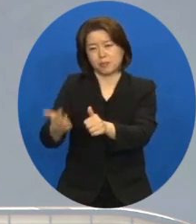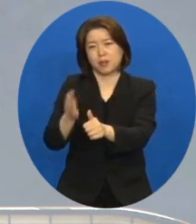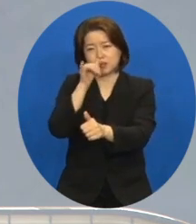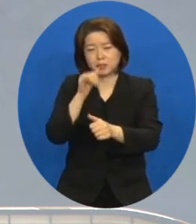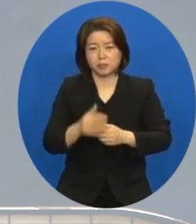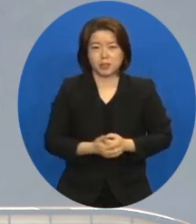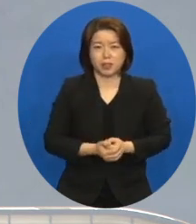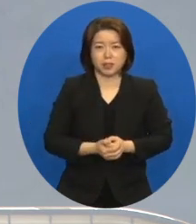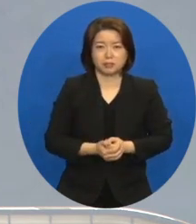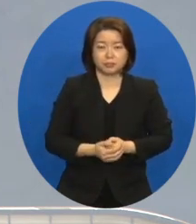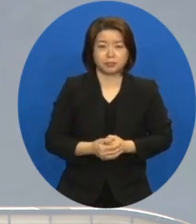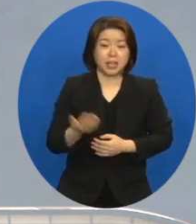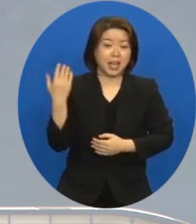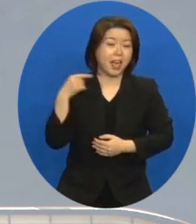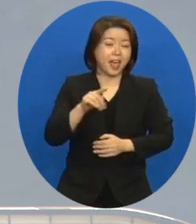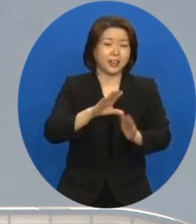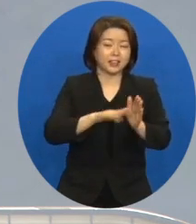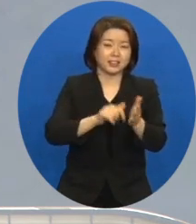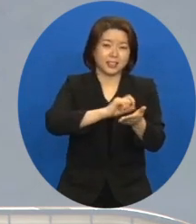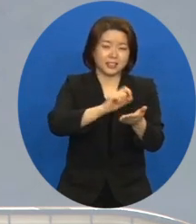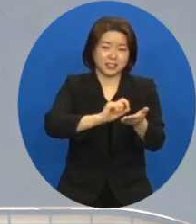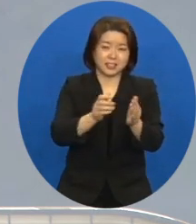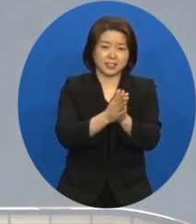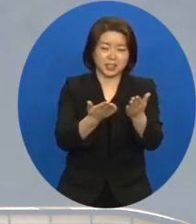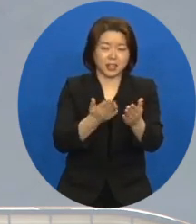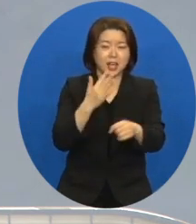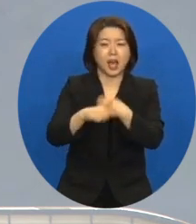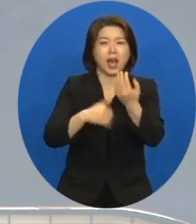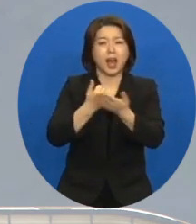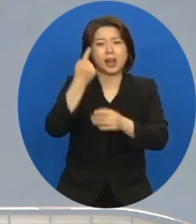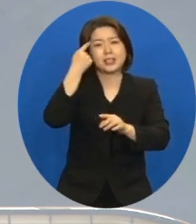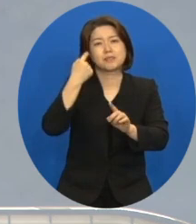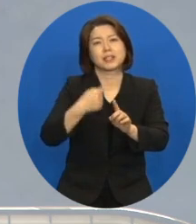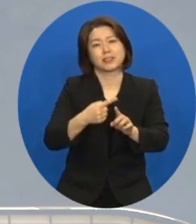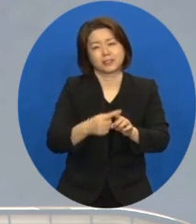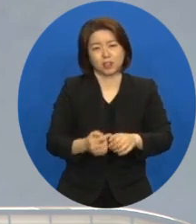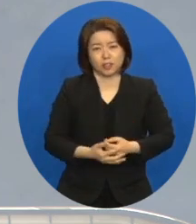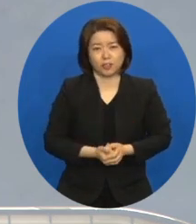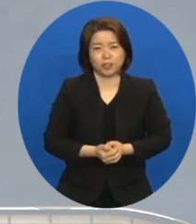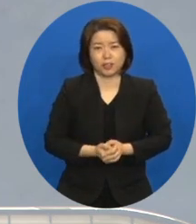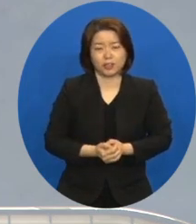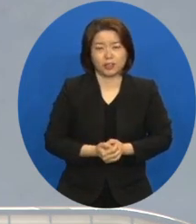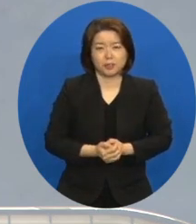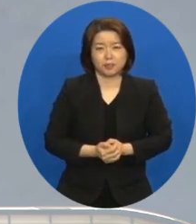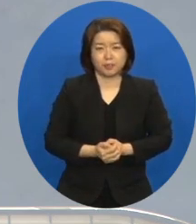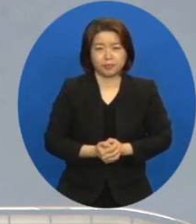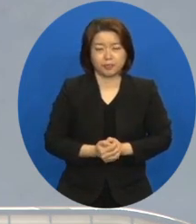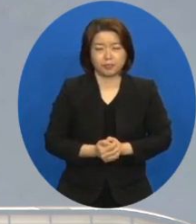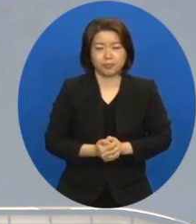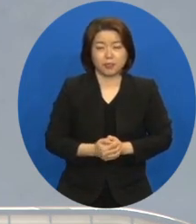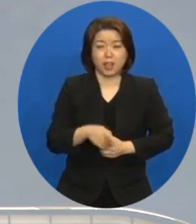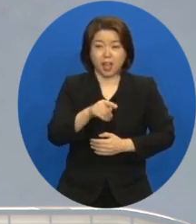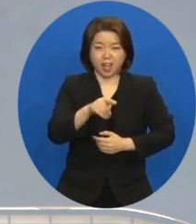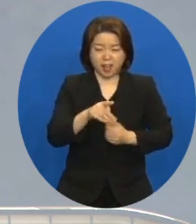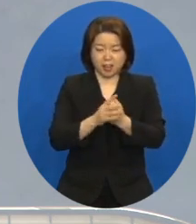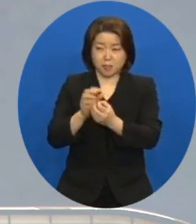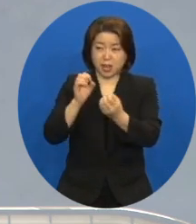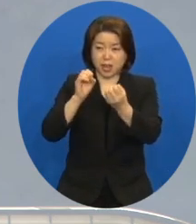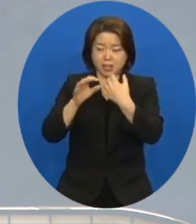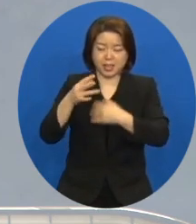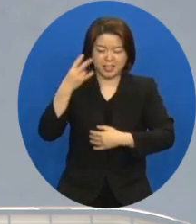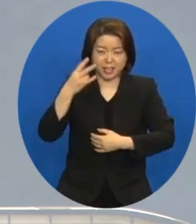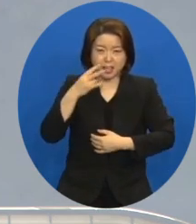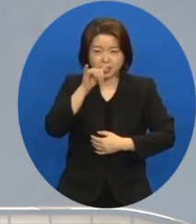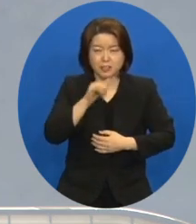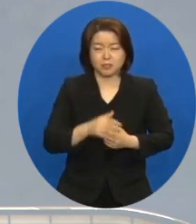그때 그가 쓴 책이 하나님의 긍정, The Divine Yes라고 하는 제목의 책을